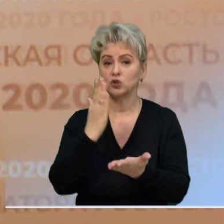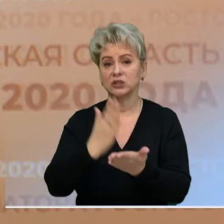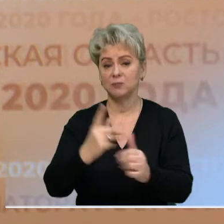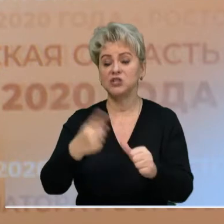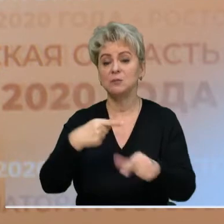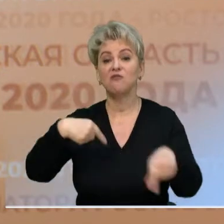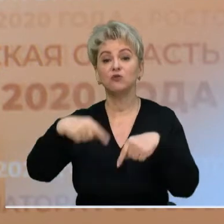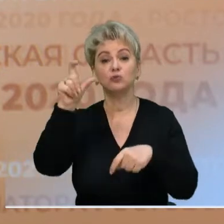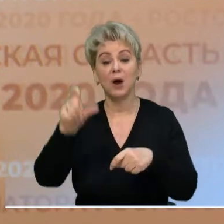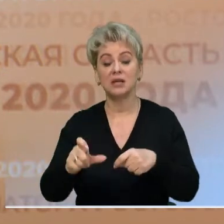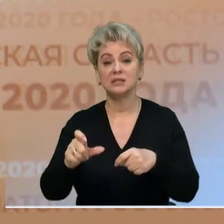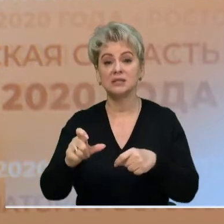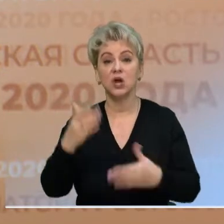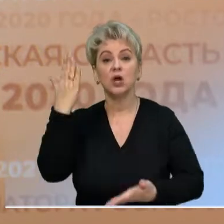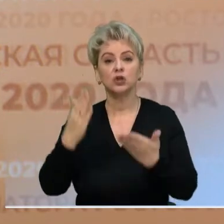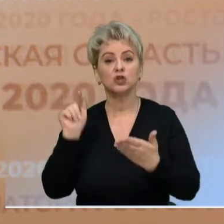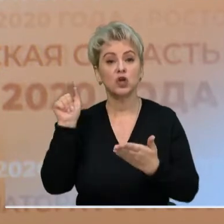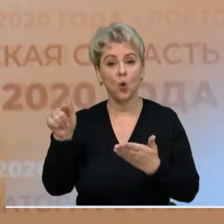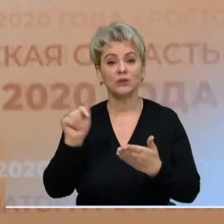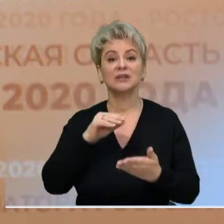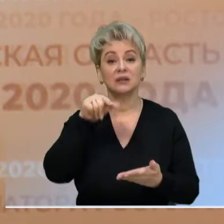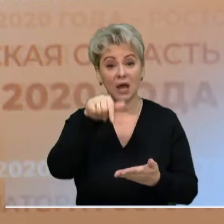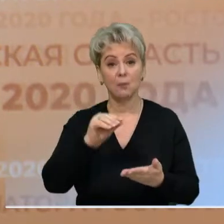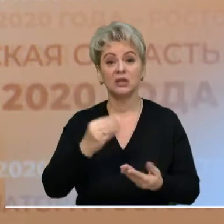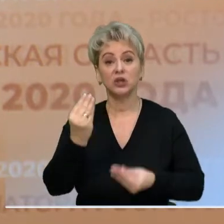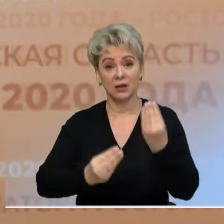имя футболиста, если он на нем играл.